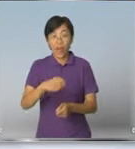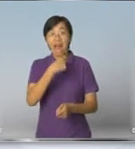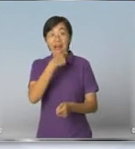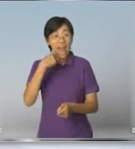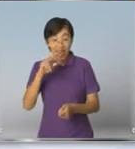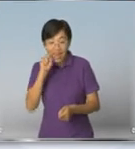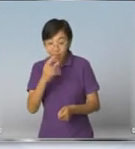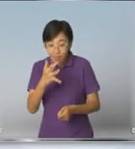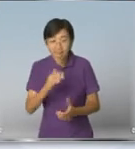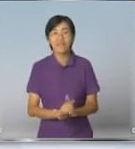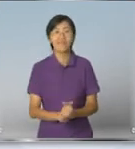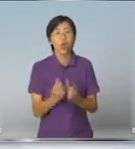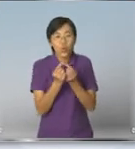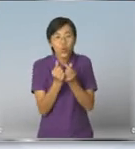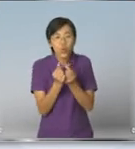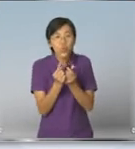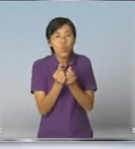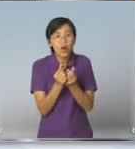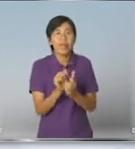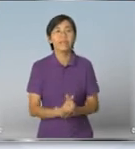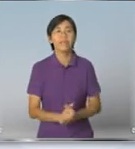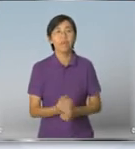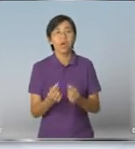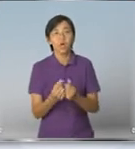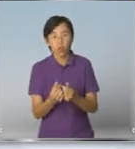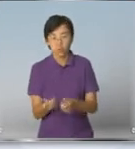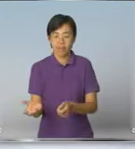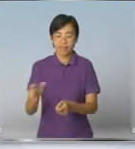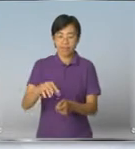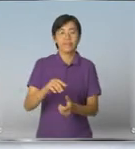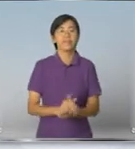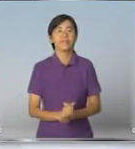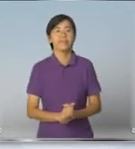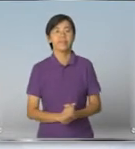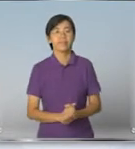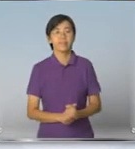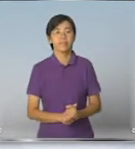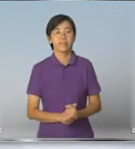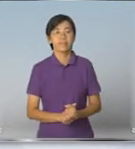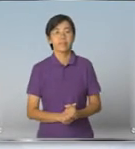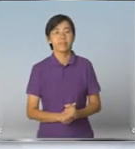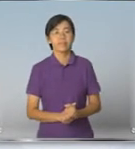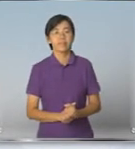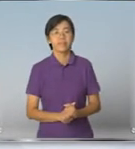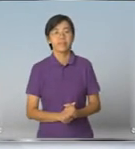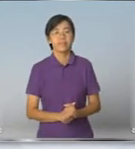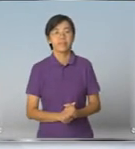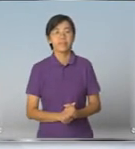แห้งๆแล้วไม่เห็นน้ำแล้วก็เดี๋ยวใส่ตัวในเรื่องของถั่วลิสงคั่วบดใส่ลงไปค่ะ